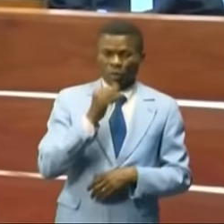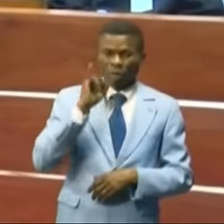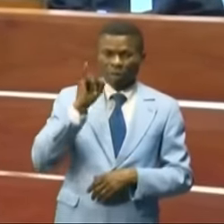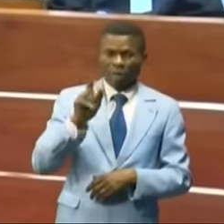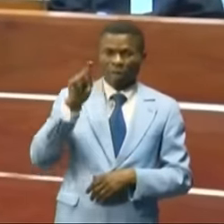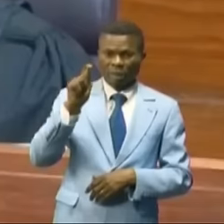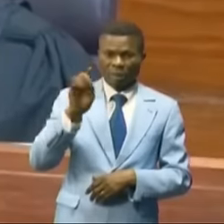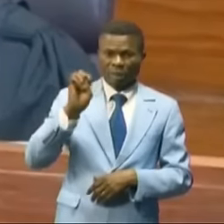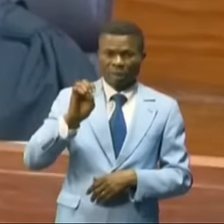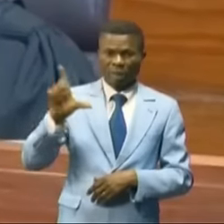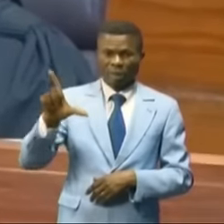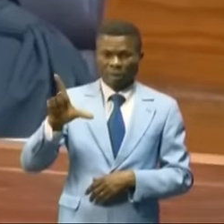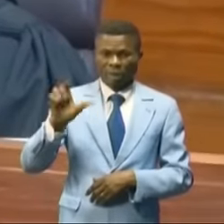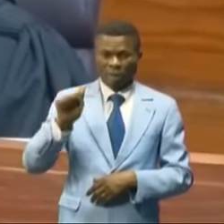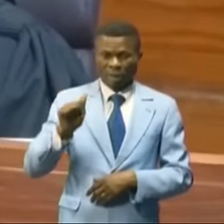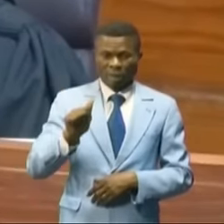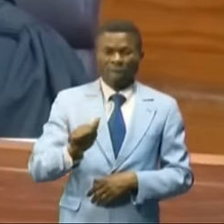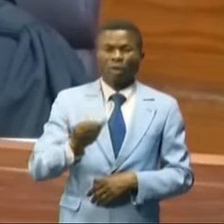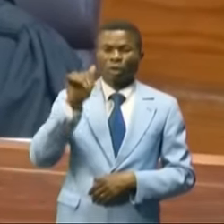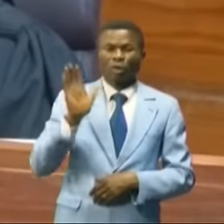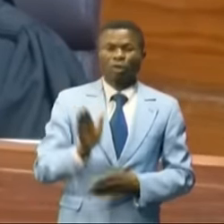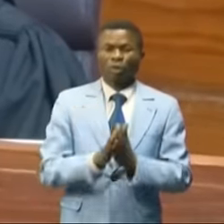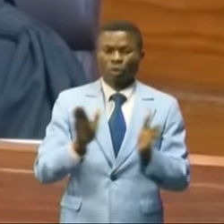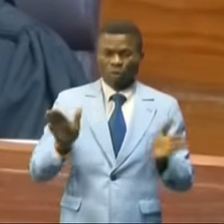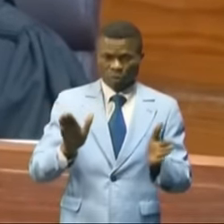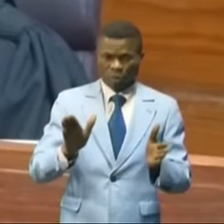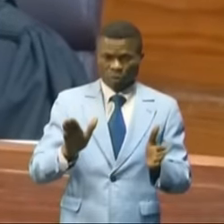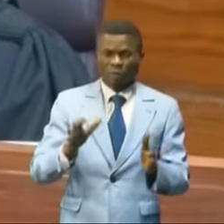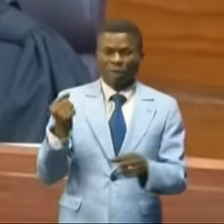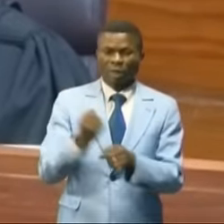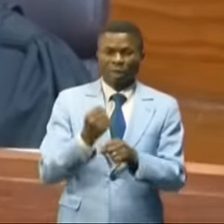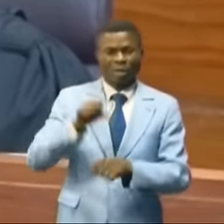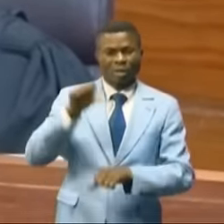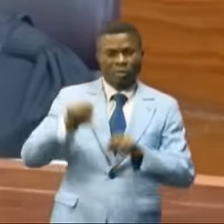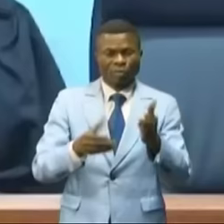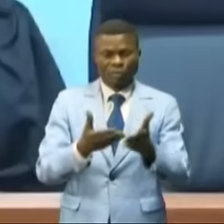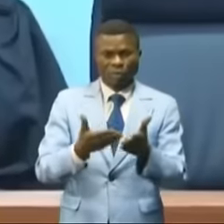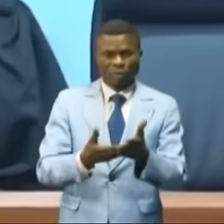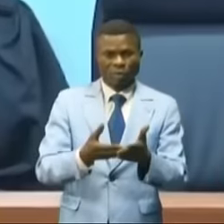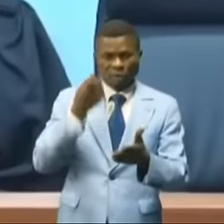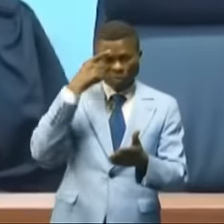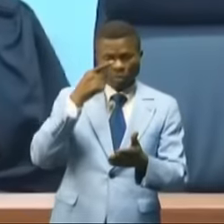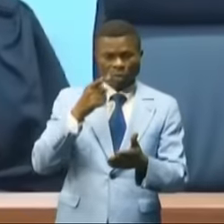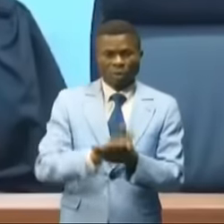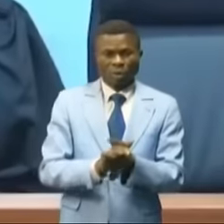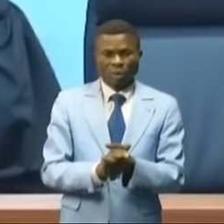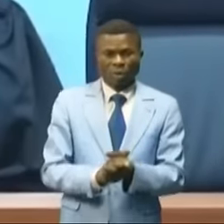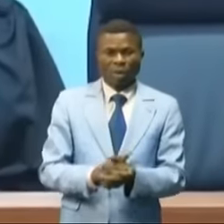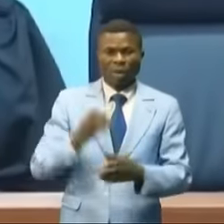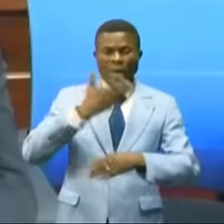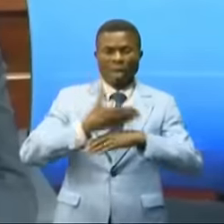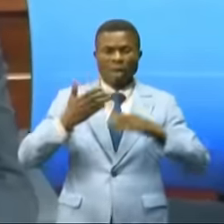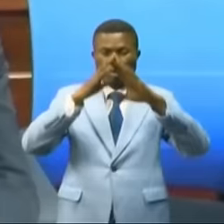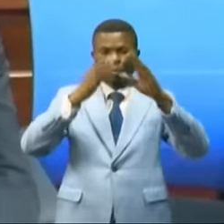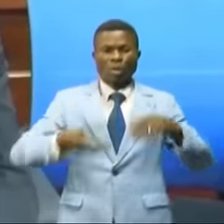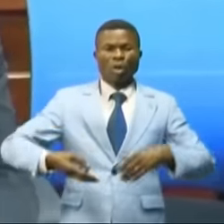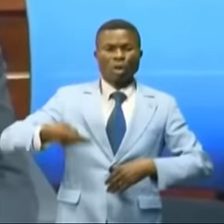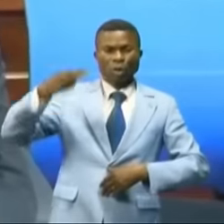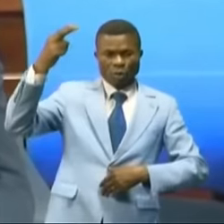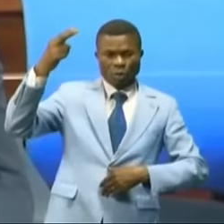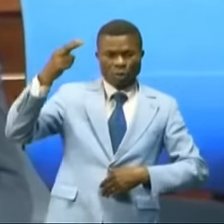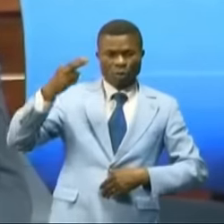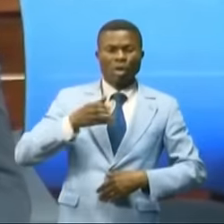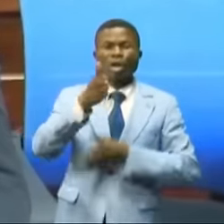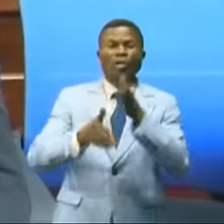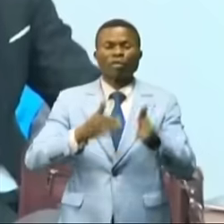directeur général de la Metelsat, accusé de faute de gestion pour s'être procuré à lui-même et à autrui des